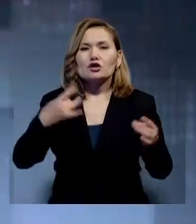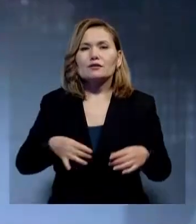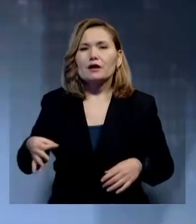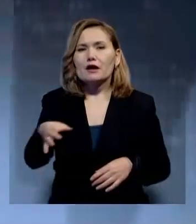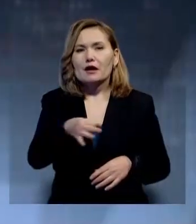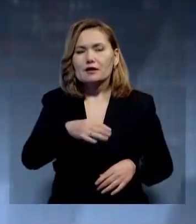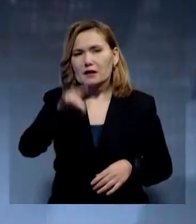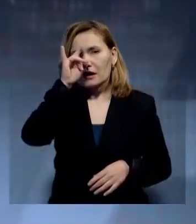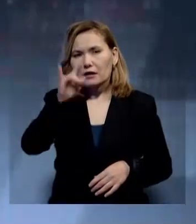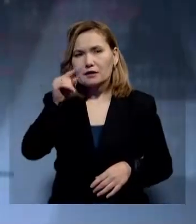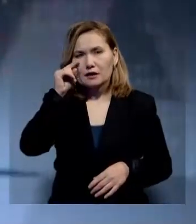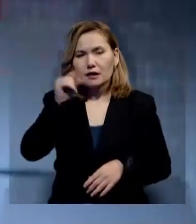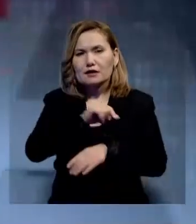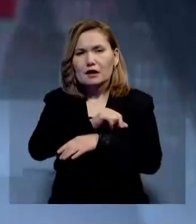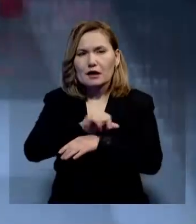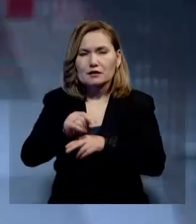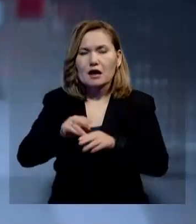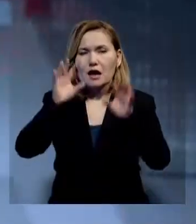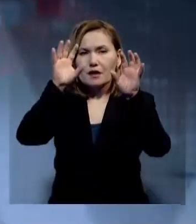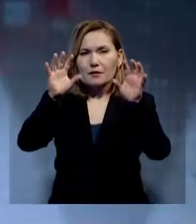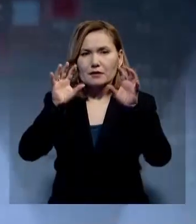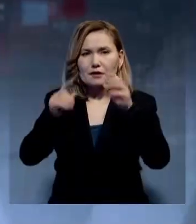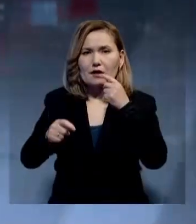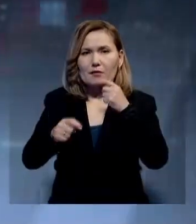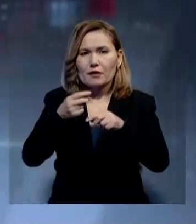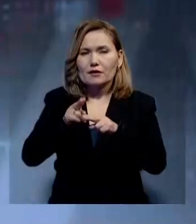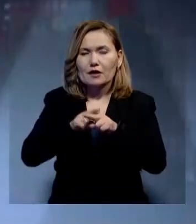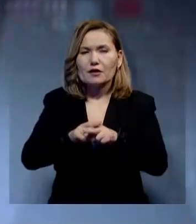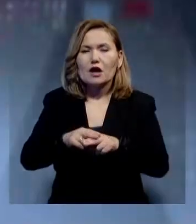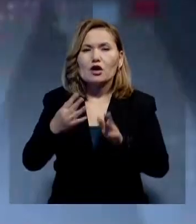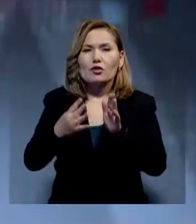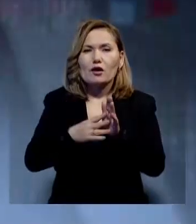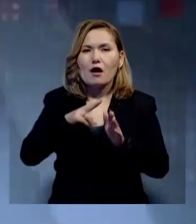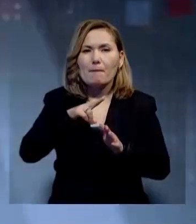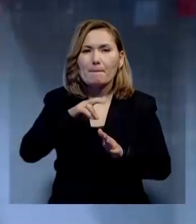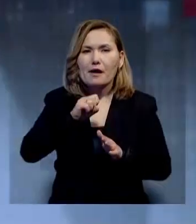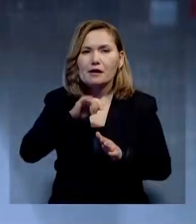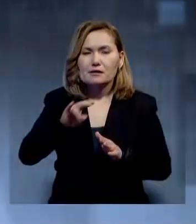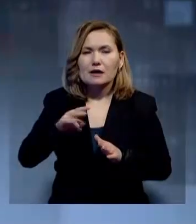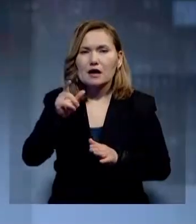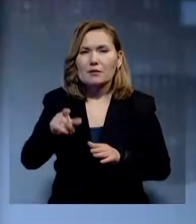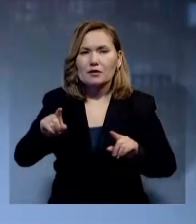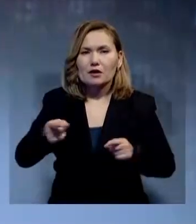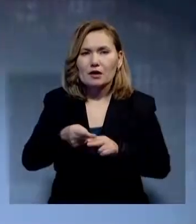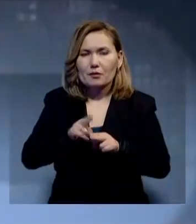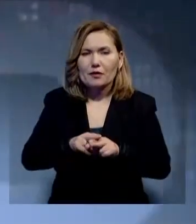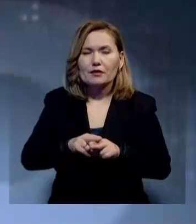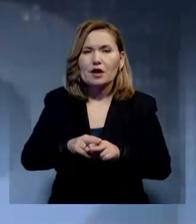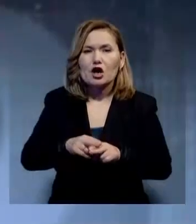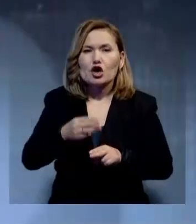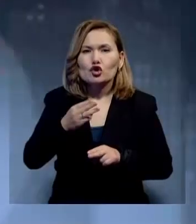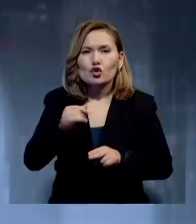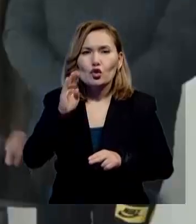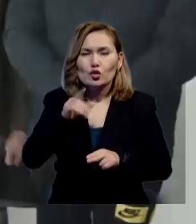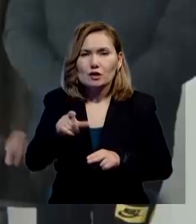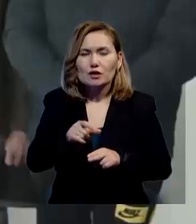Жамбыл облысында қазақ-қырғыз шекарасын заңсыз кесіп өткен 9 Пәкістан азаматы ұсталды. Олар алдымен жаяу шу